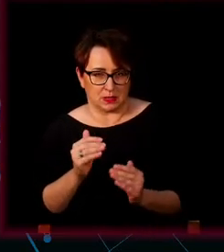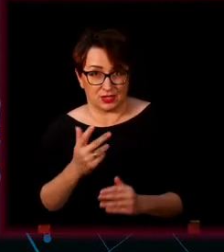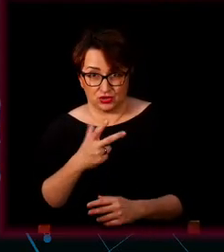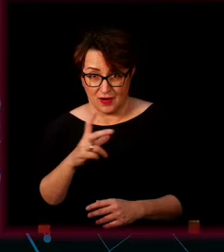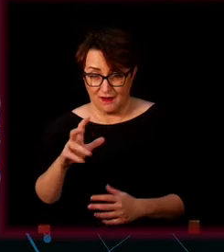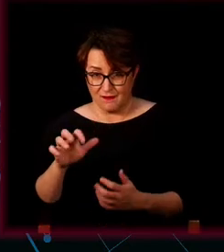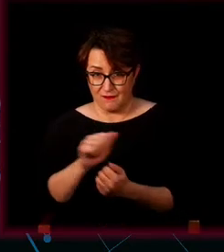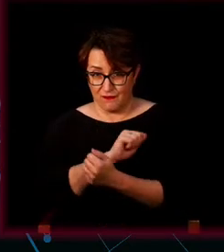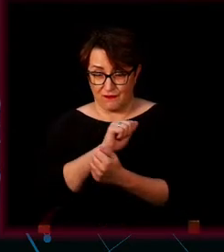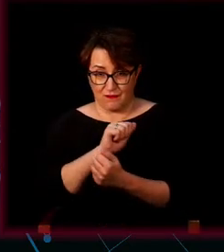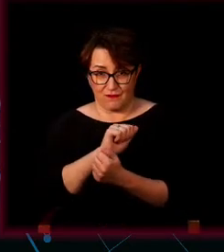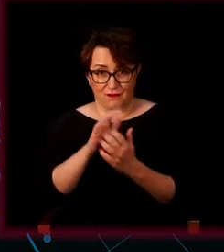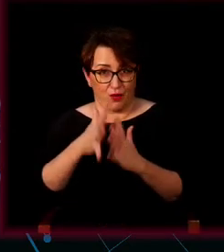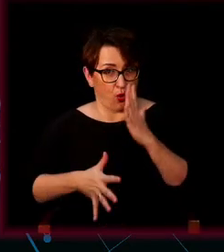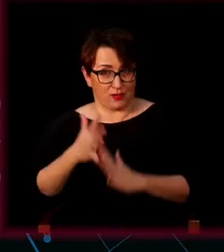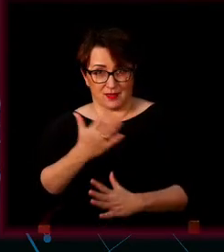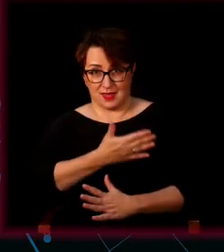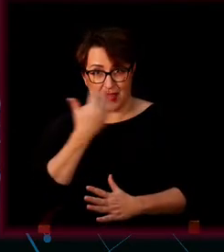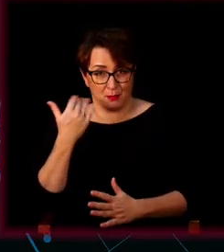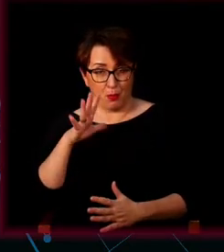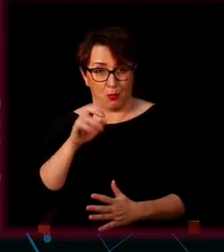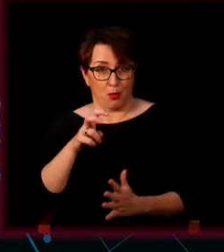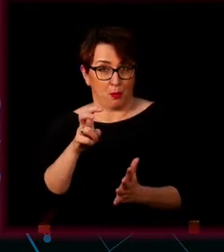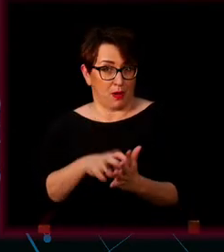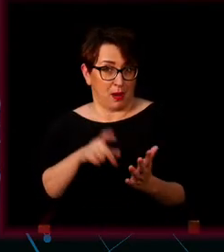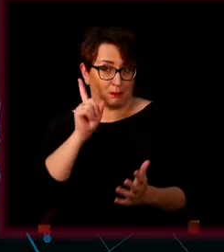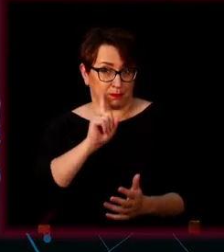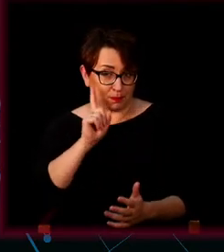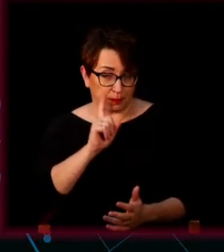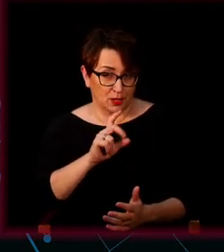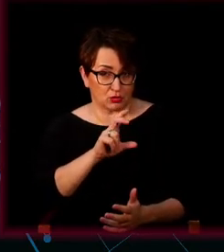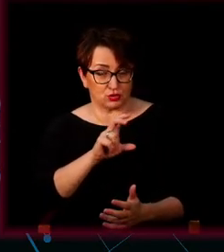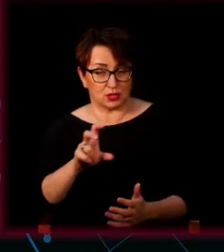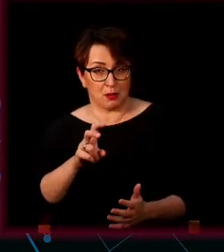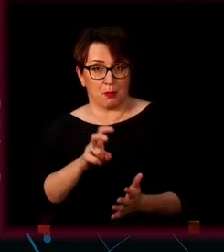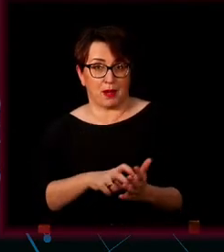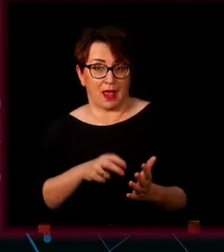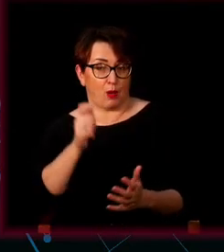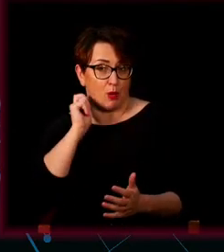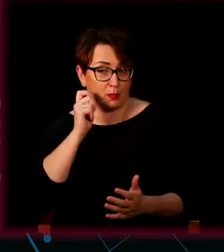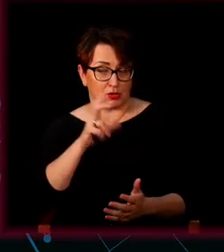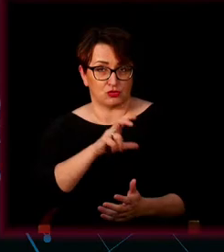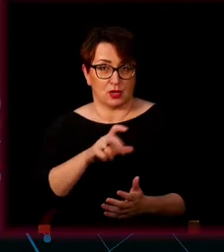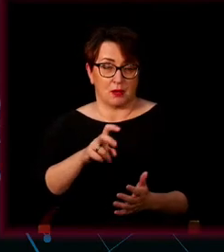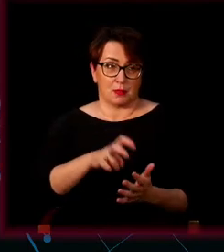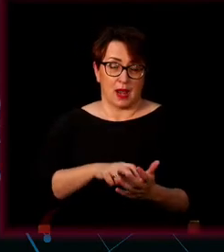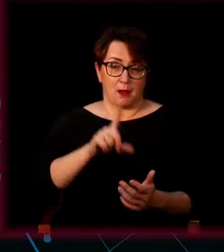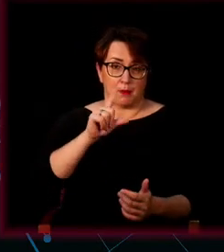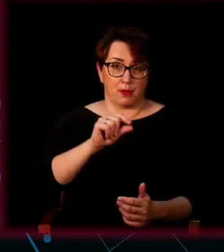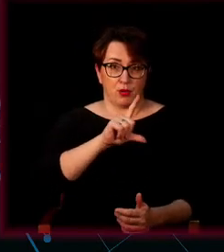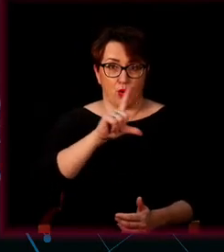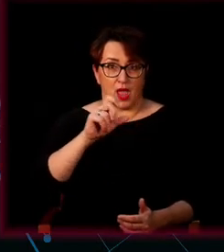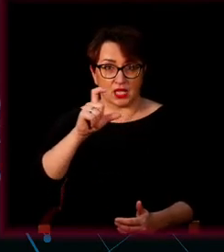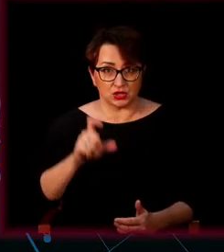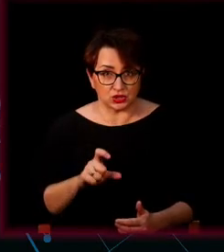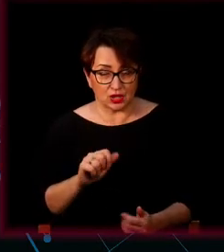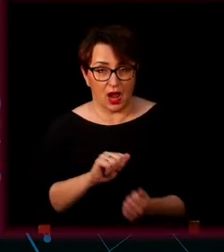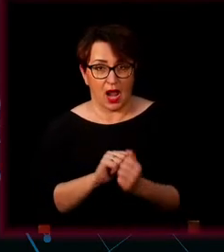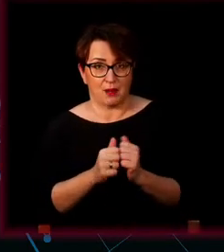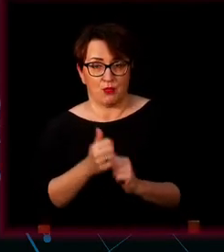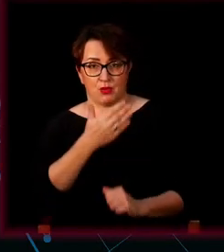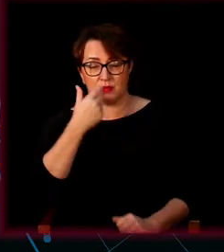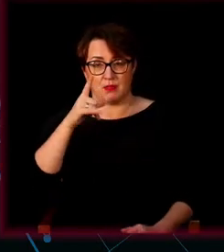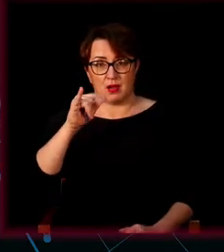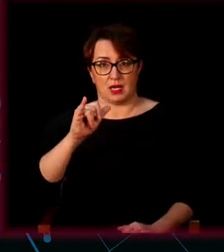nie ma dlatego, że nie ma płci, czy dlatego, że nie ma męskości, czy dlatego, że nie ma kobiecości, czy dlatego, że nie ma libido i dlatego nie ma